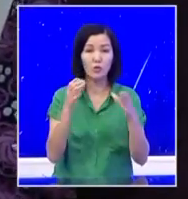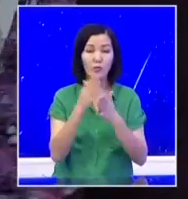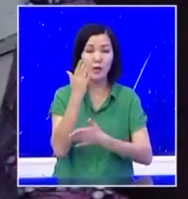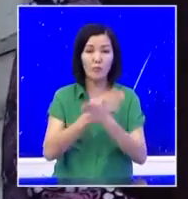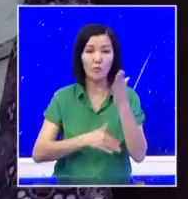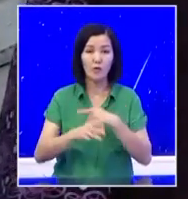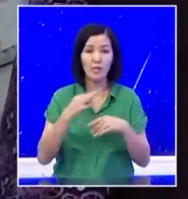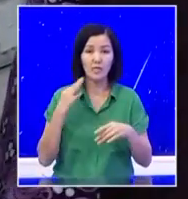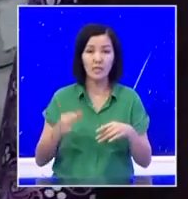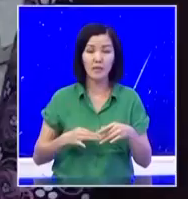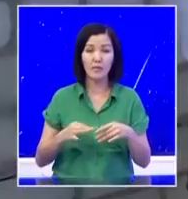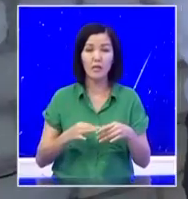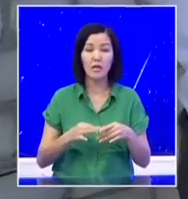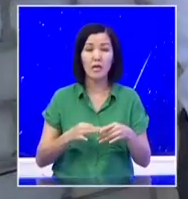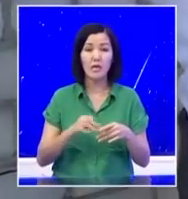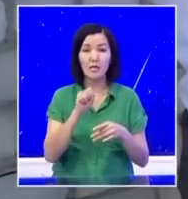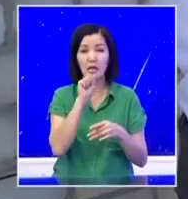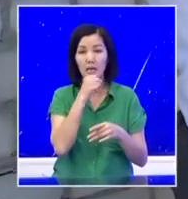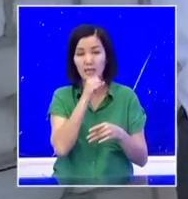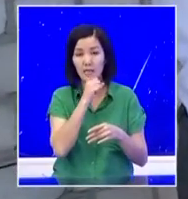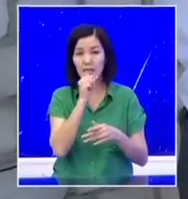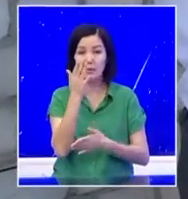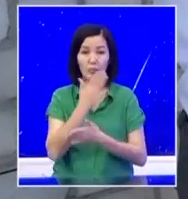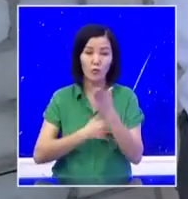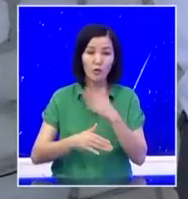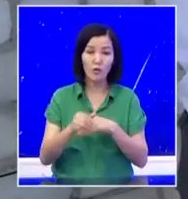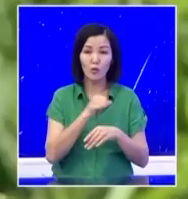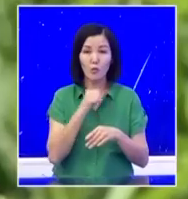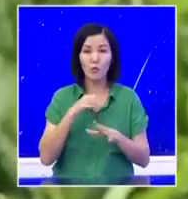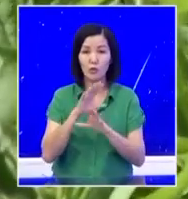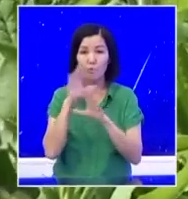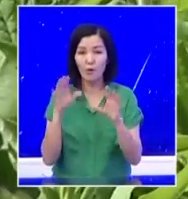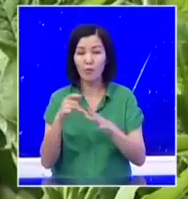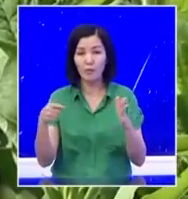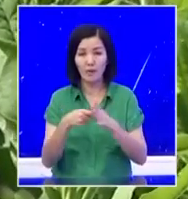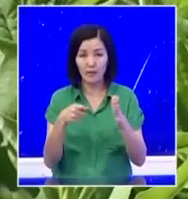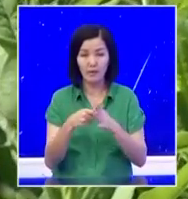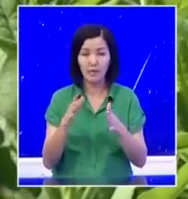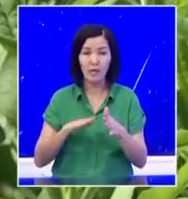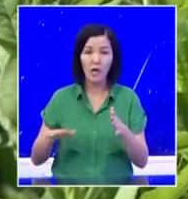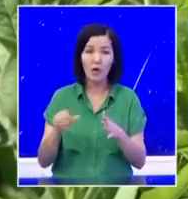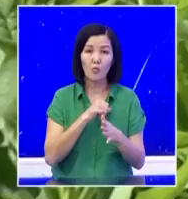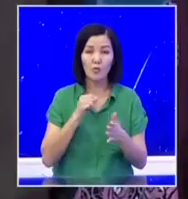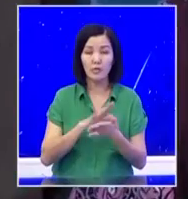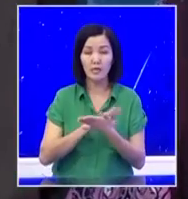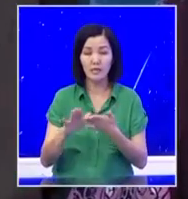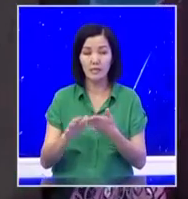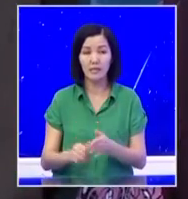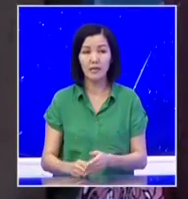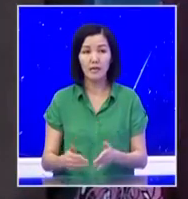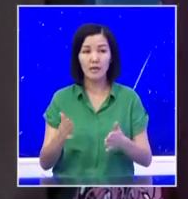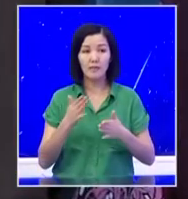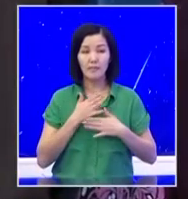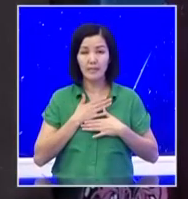мен 90-да алқымдаған Олжабай ақсақал жарының бабын өз жасайды. Асауқатын беріп, аула маңын өзі тазартады. Бізге